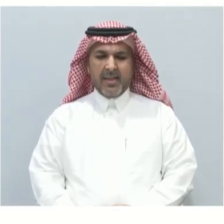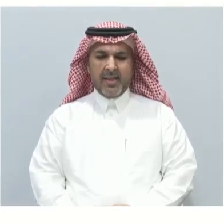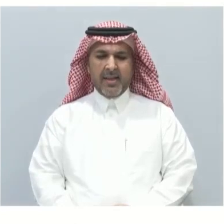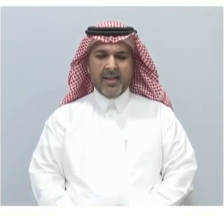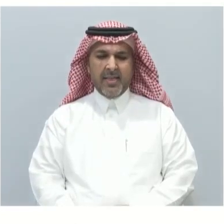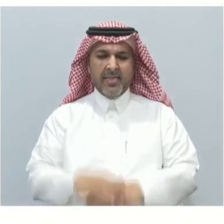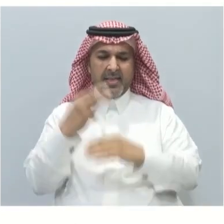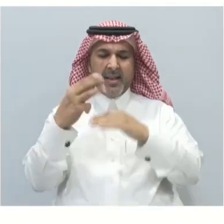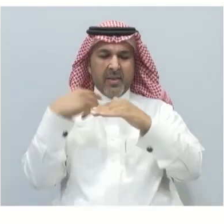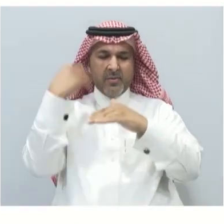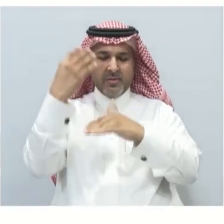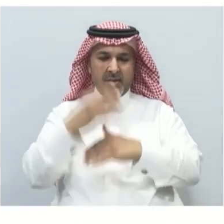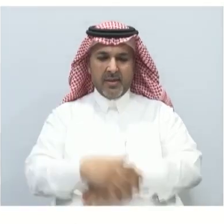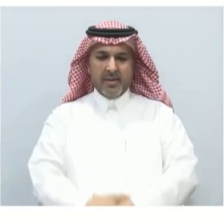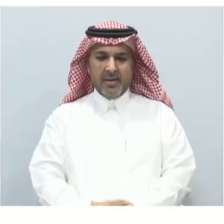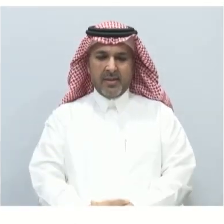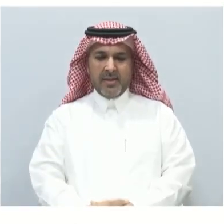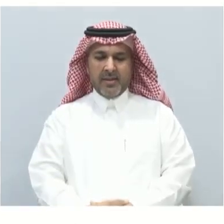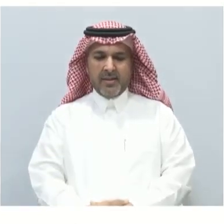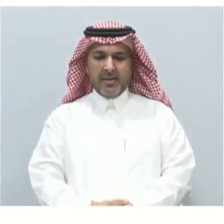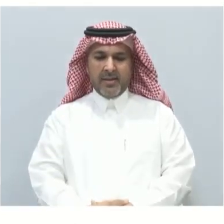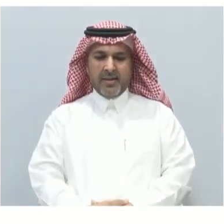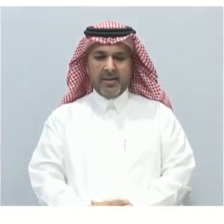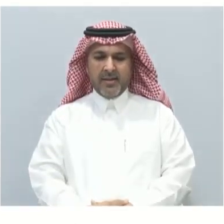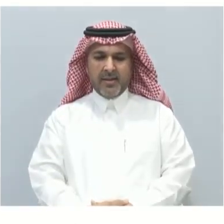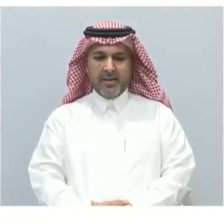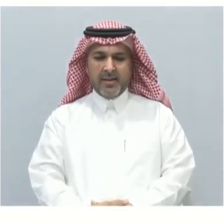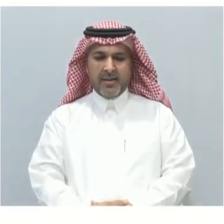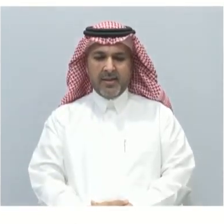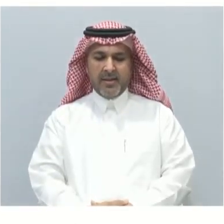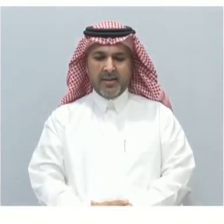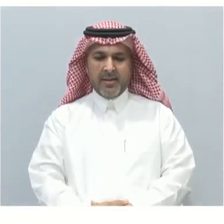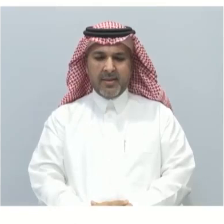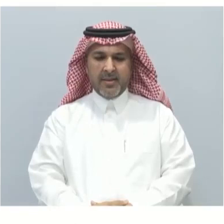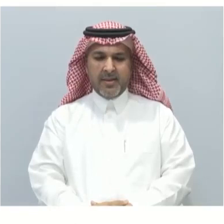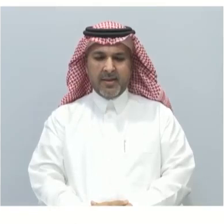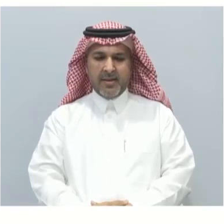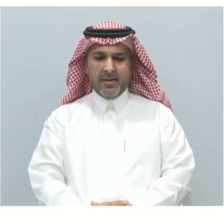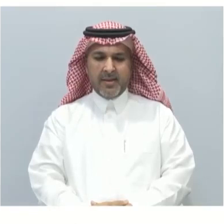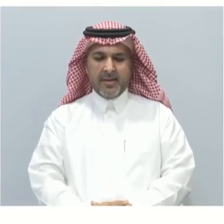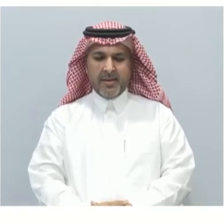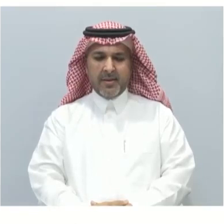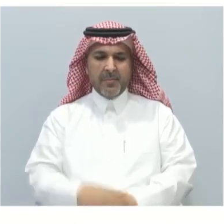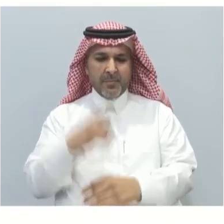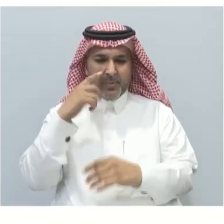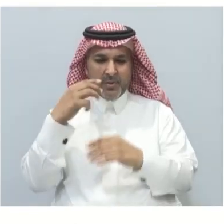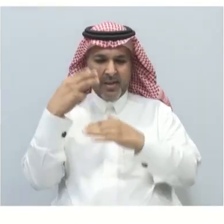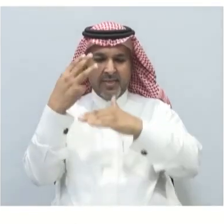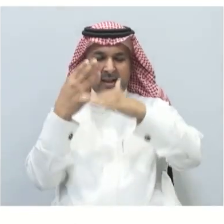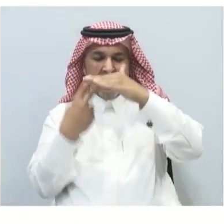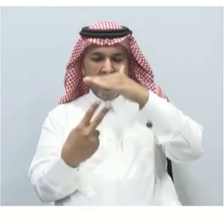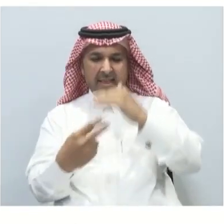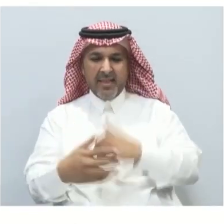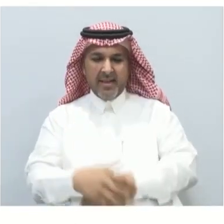اس ا وال 16 ليست هي 2 اس ا اذا ممكن اعتبرها بانها 3 على